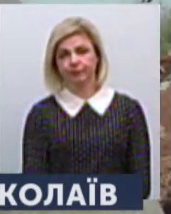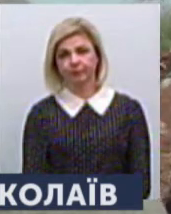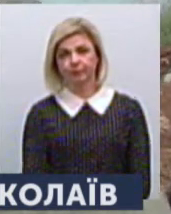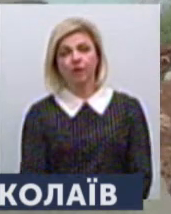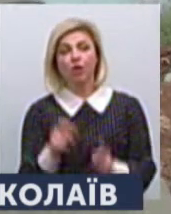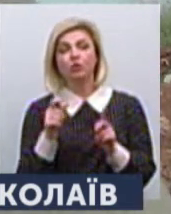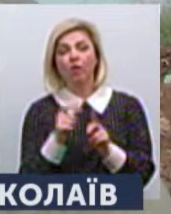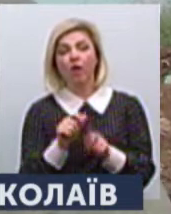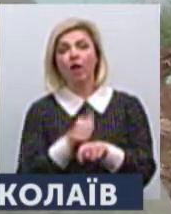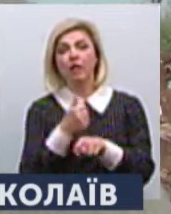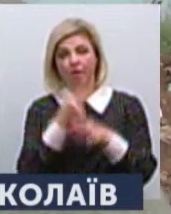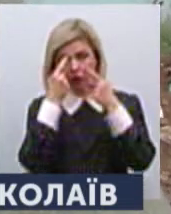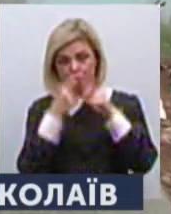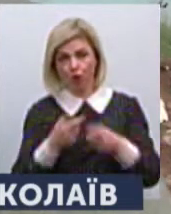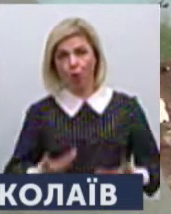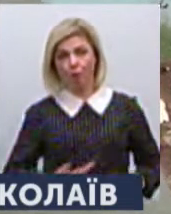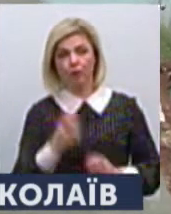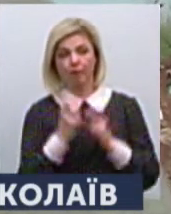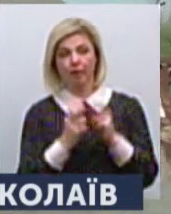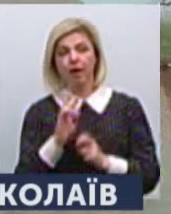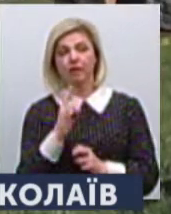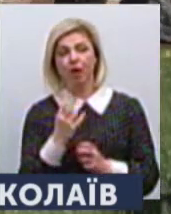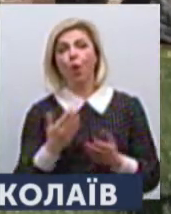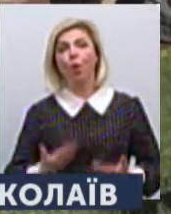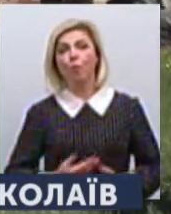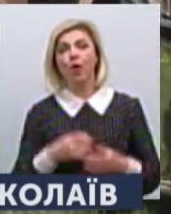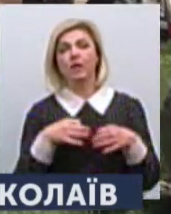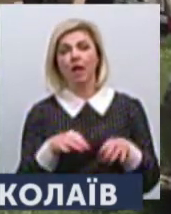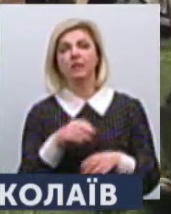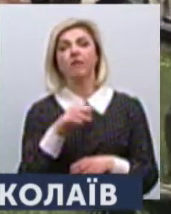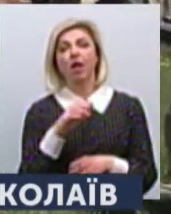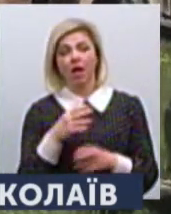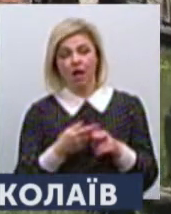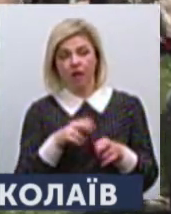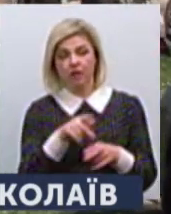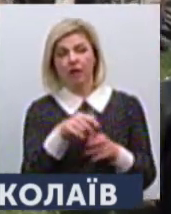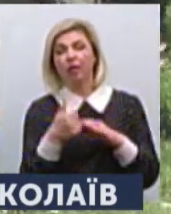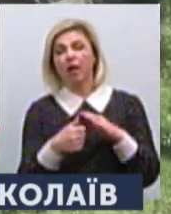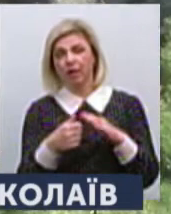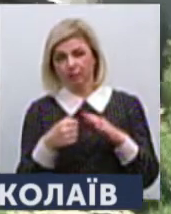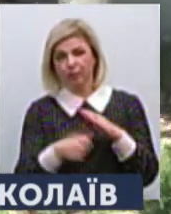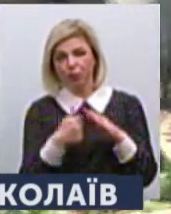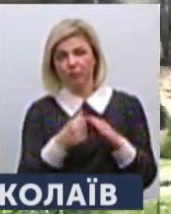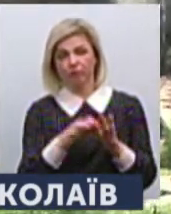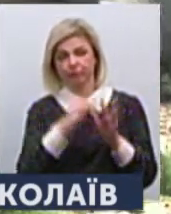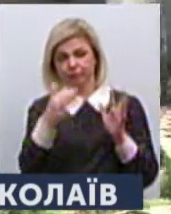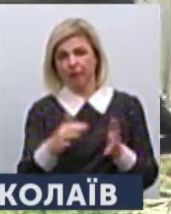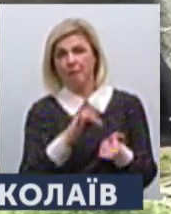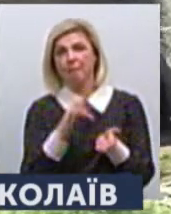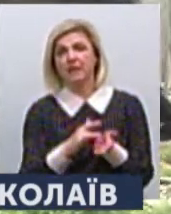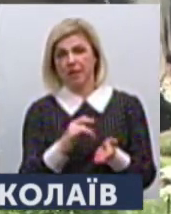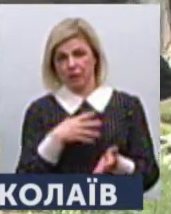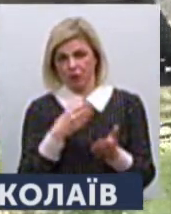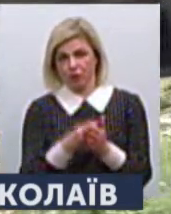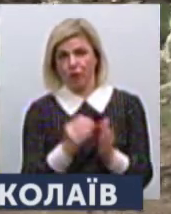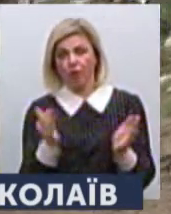За словами головного інженера комунального підприємства «Миколаївкомунтранс» Гліба Власова, Безхарченка утворила на полігоні імпровізоване містечко, де живуть та